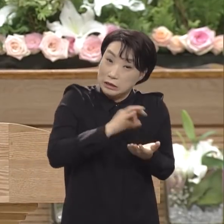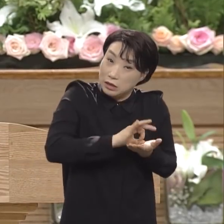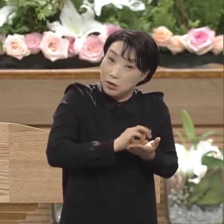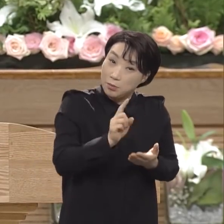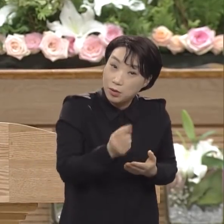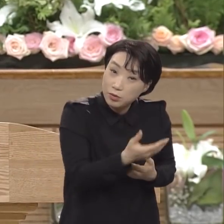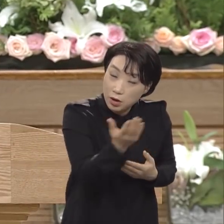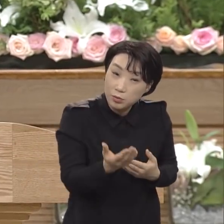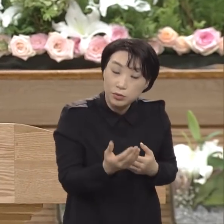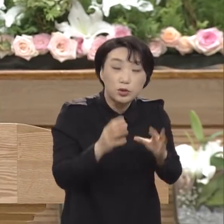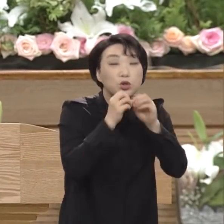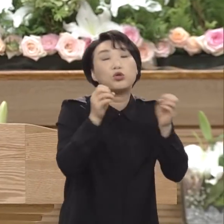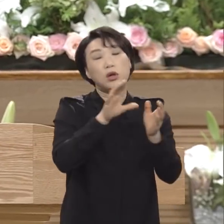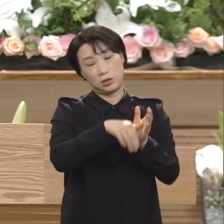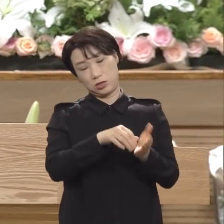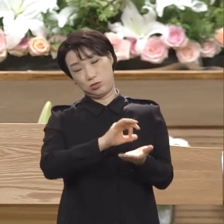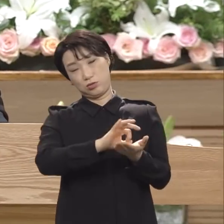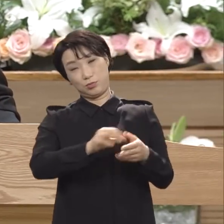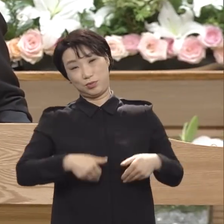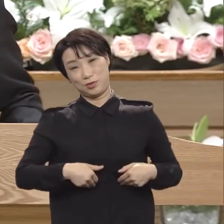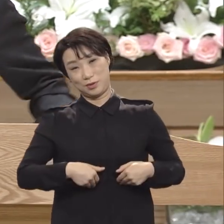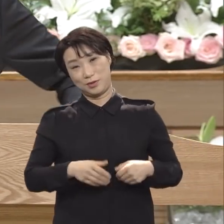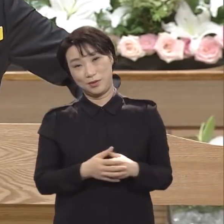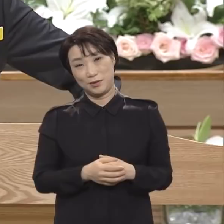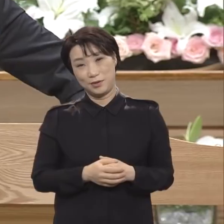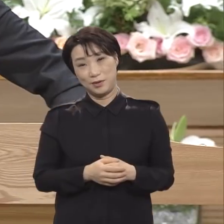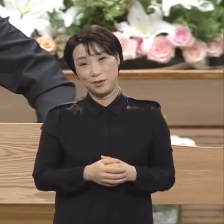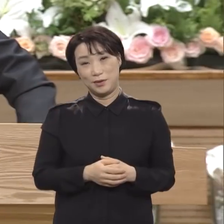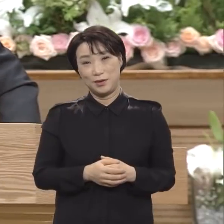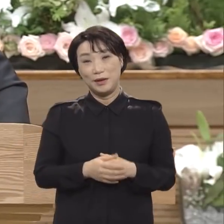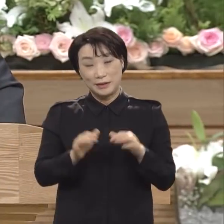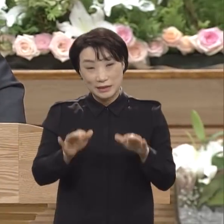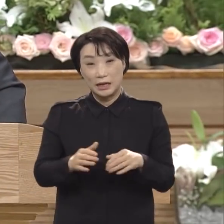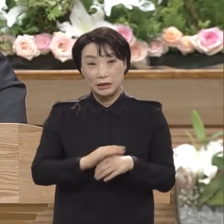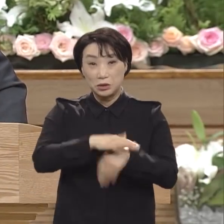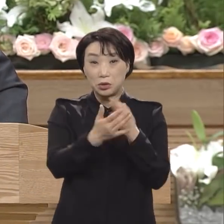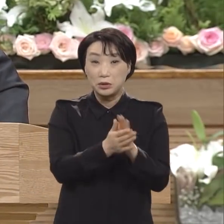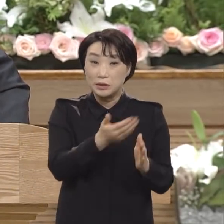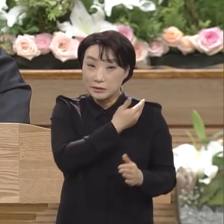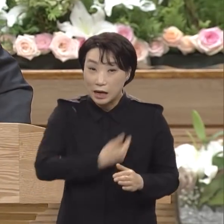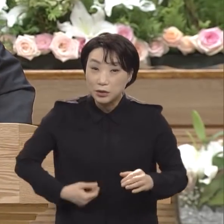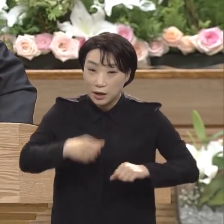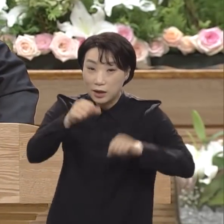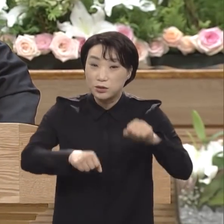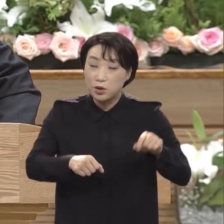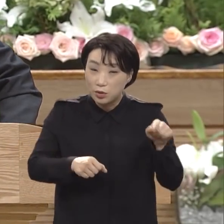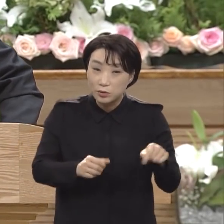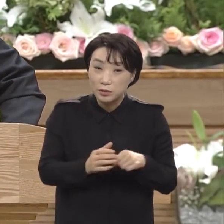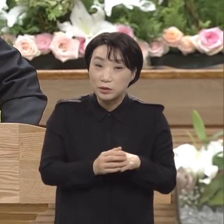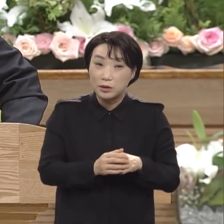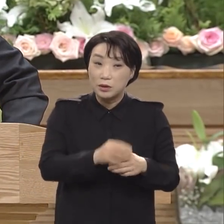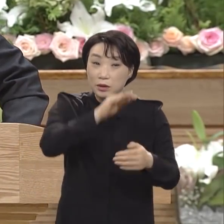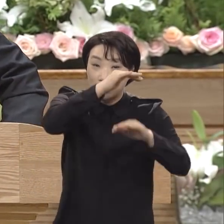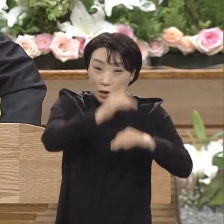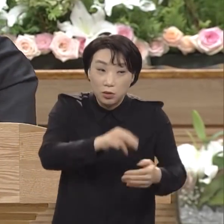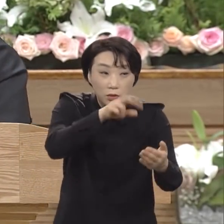되느냐? 전도하는 데 써라 그 말이에요. 자, 사도행전이 그런 거